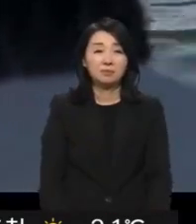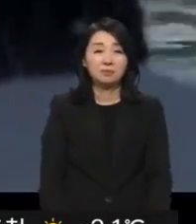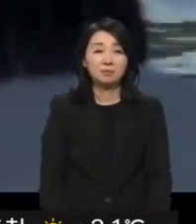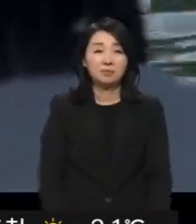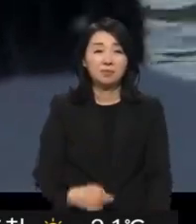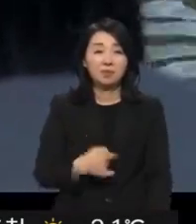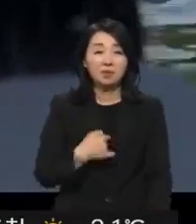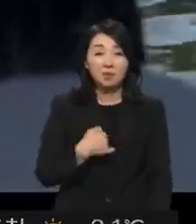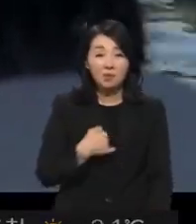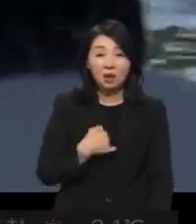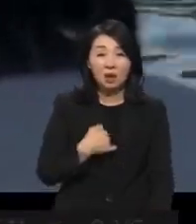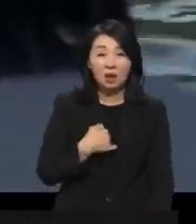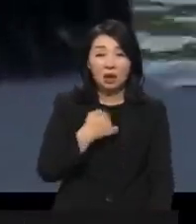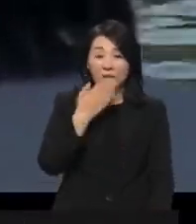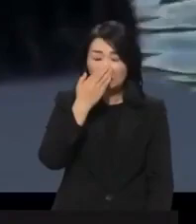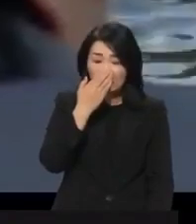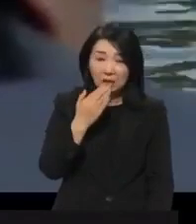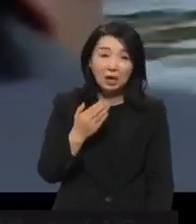착한 거 안다.